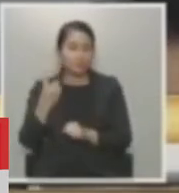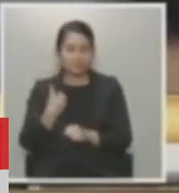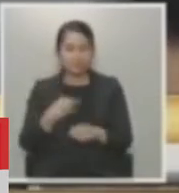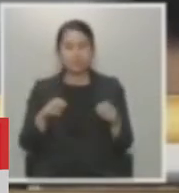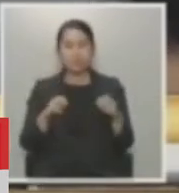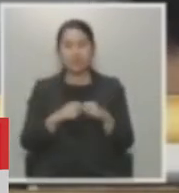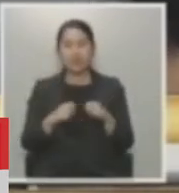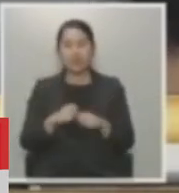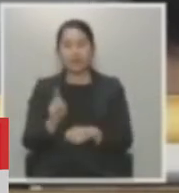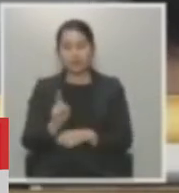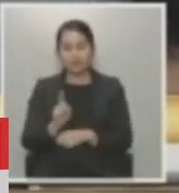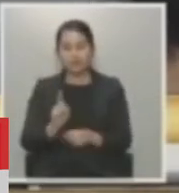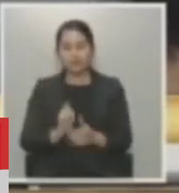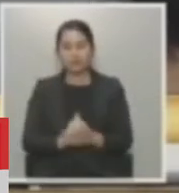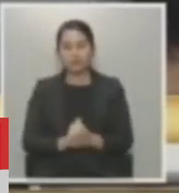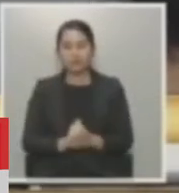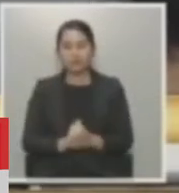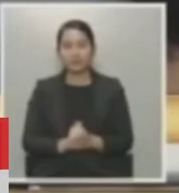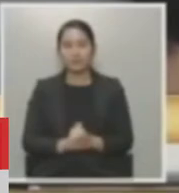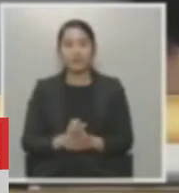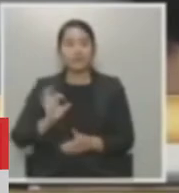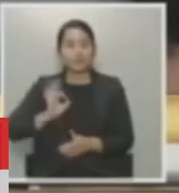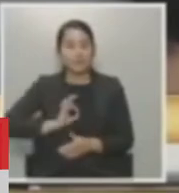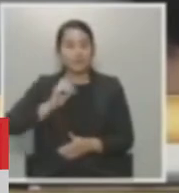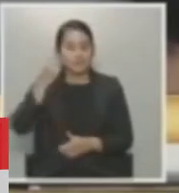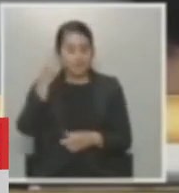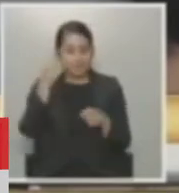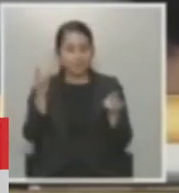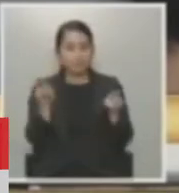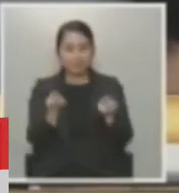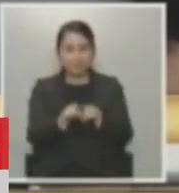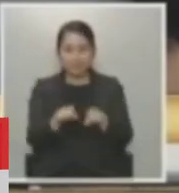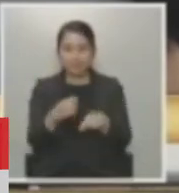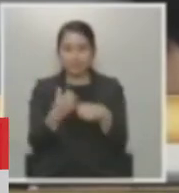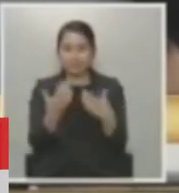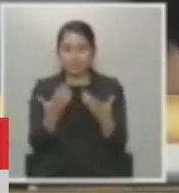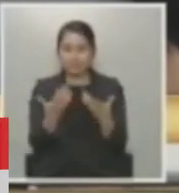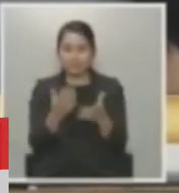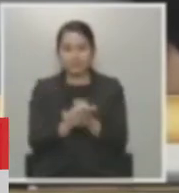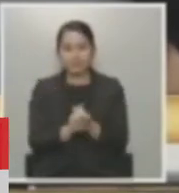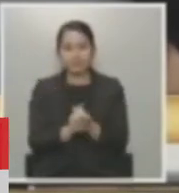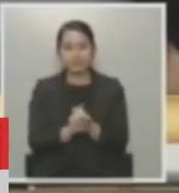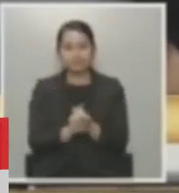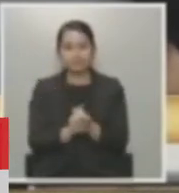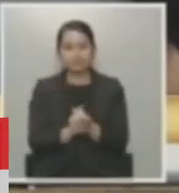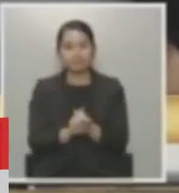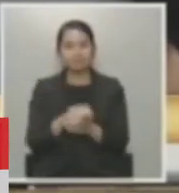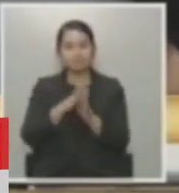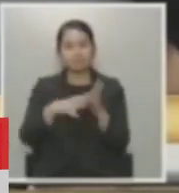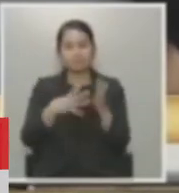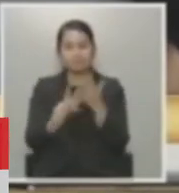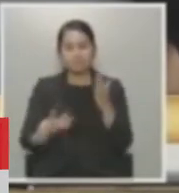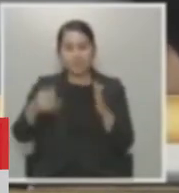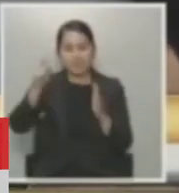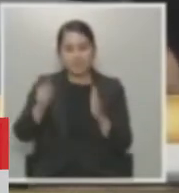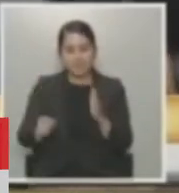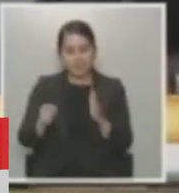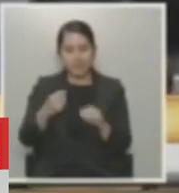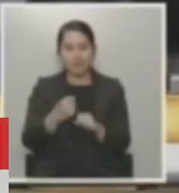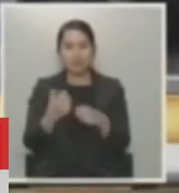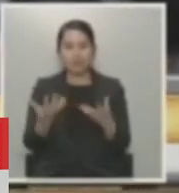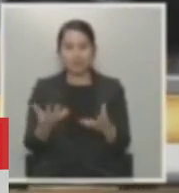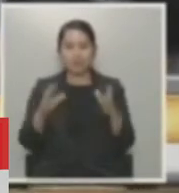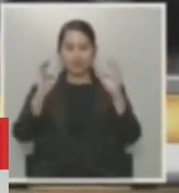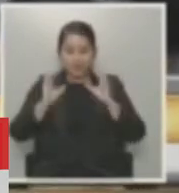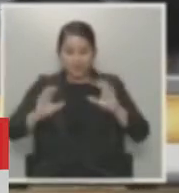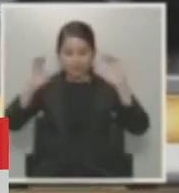เด็นที่ท่านสมาชิกเห็นพ้องต้องกันว่าควรที่จะต้องเป็นมาตรการจริงจังที่รัฐบาลนั้นใส่